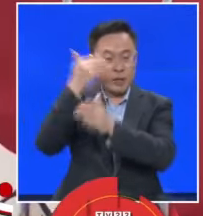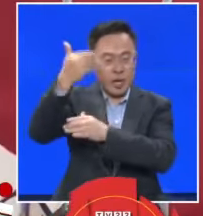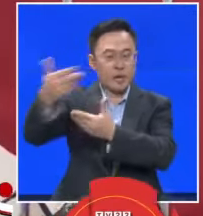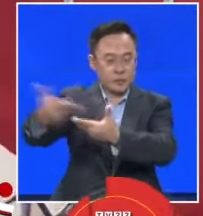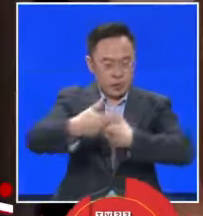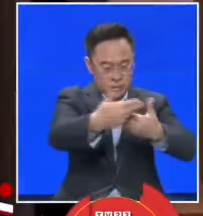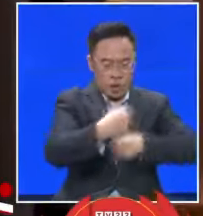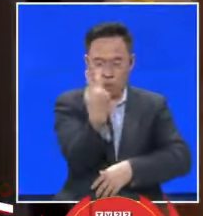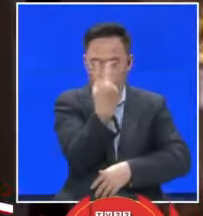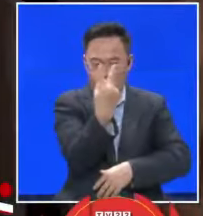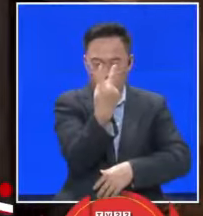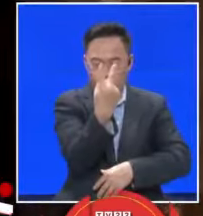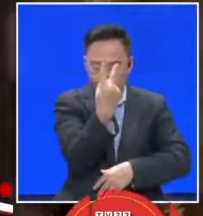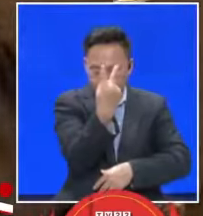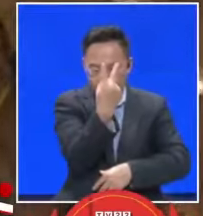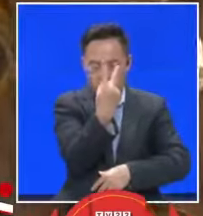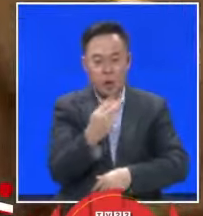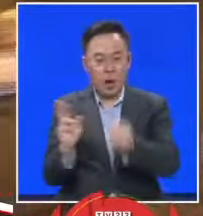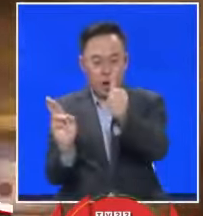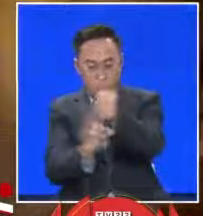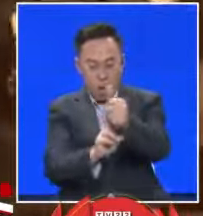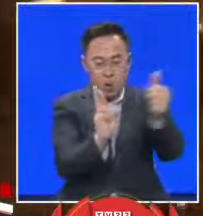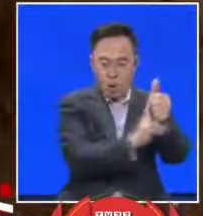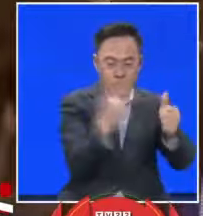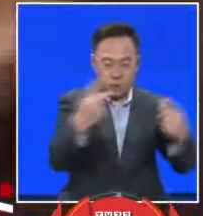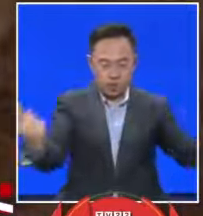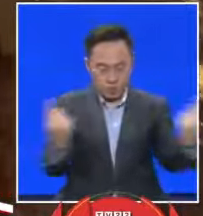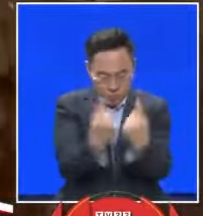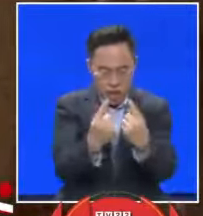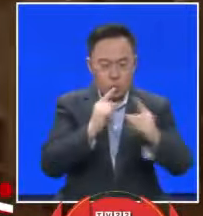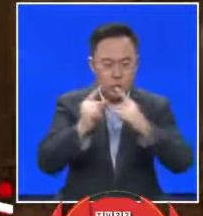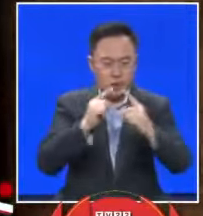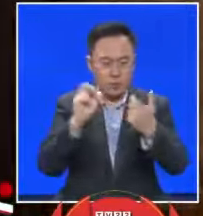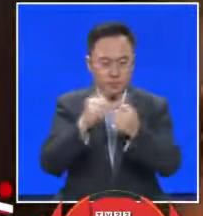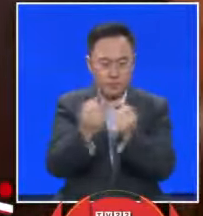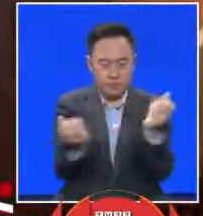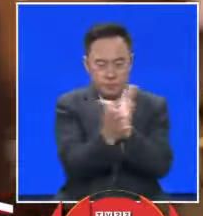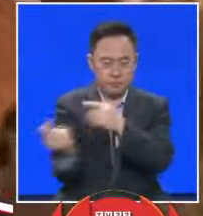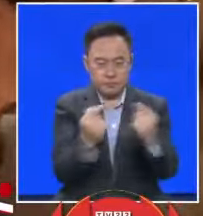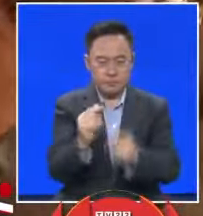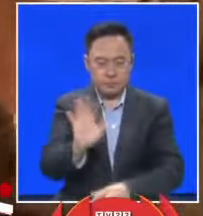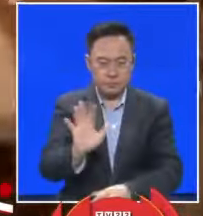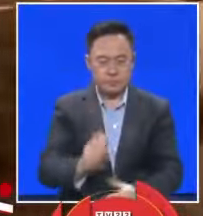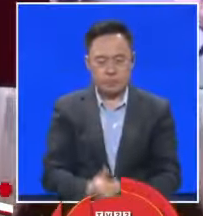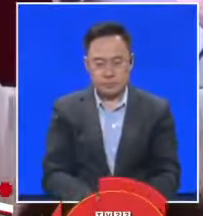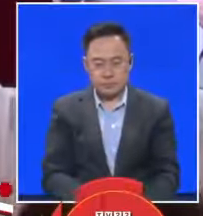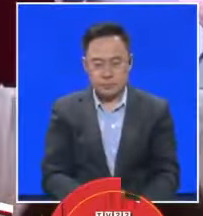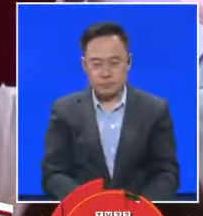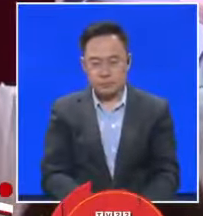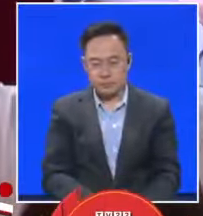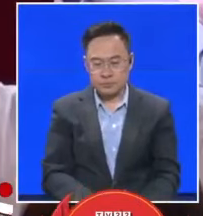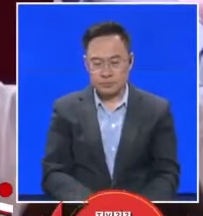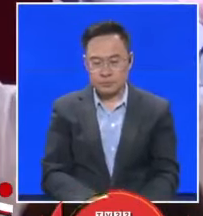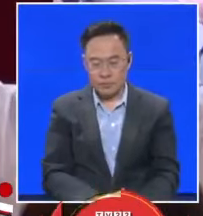บิ๊กมาคุยกันไม่งั้นมันจะยิ่งไปกันใหญ่แล้วมันจะมีผลกระทบกับองค์กรด้วยแล้วไหนๆก็ถามท่านผบ.ตร.ท่